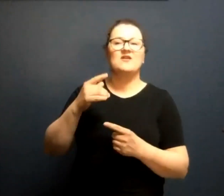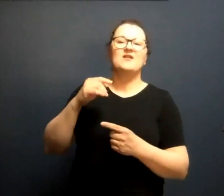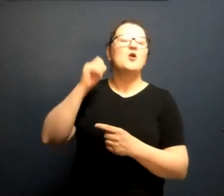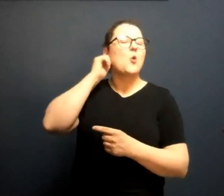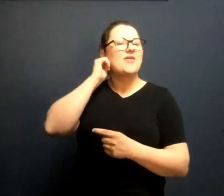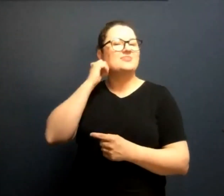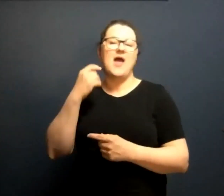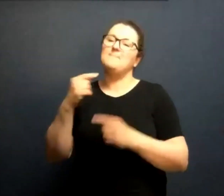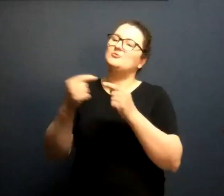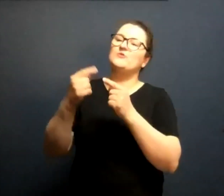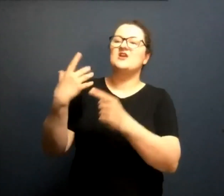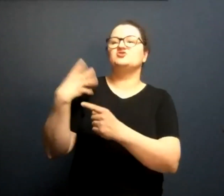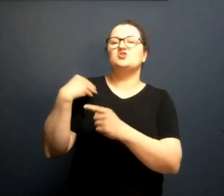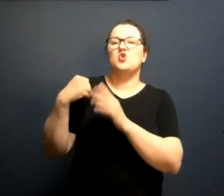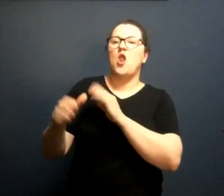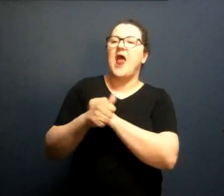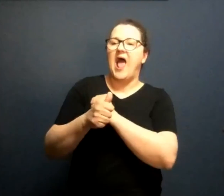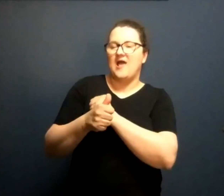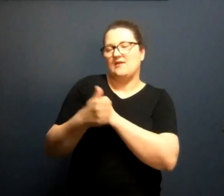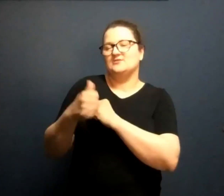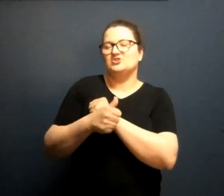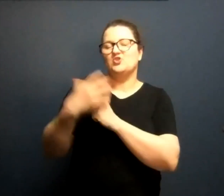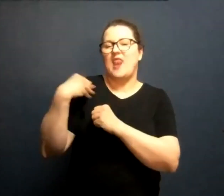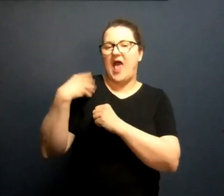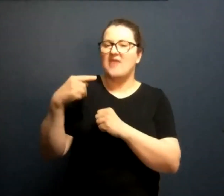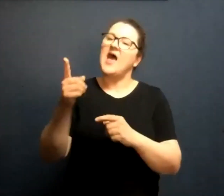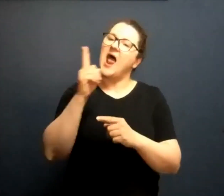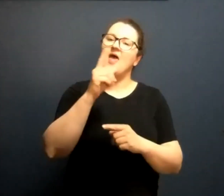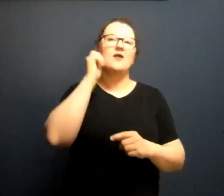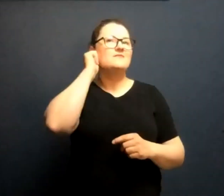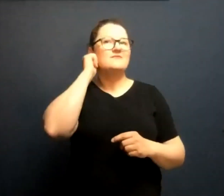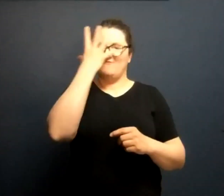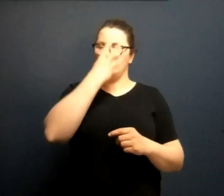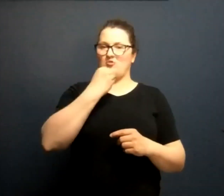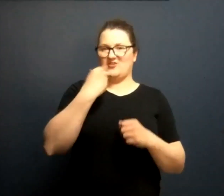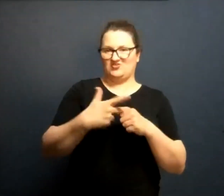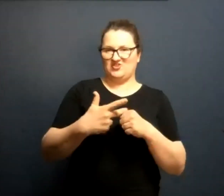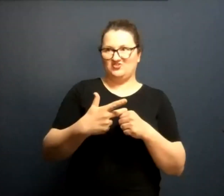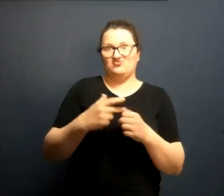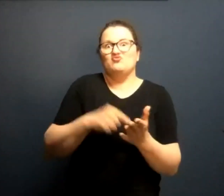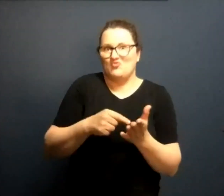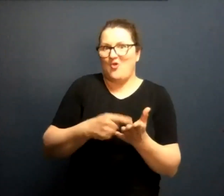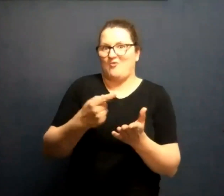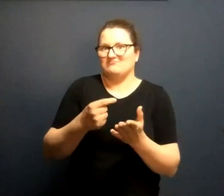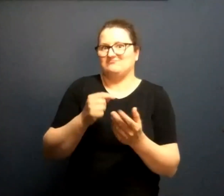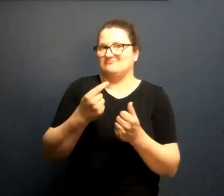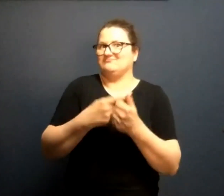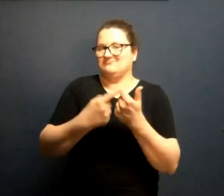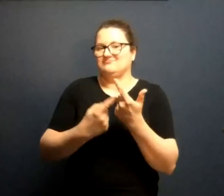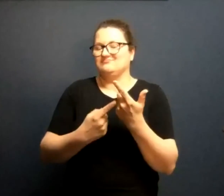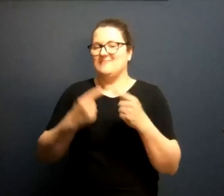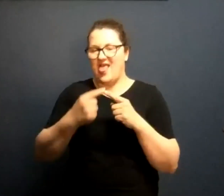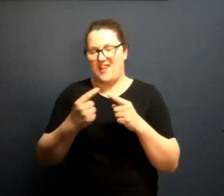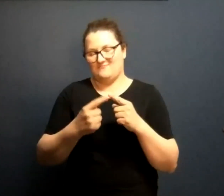właśnie te kamyczki do tego ogródka. Pamiętajmy, że starzejemy się jako